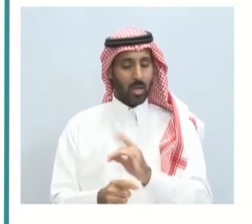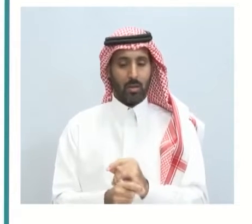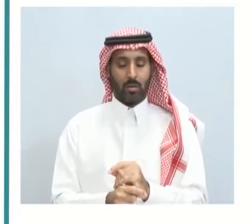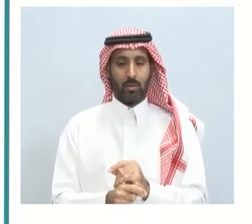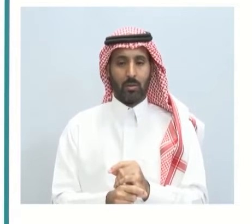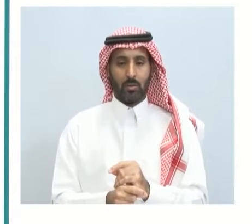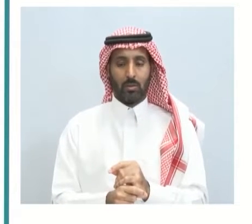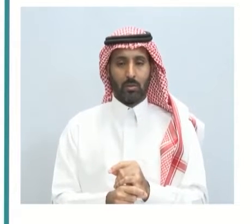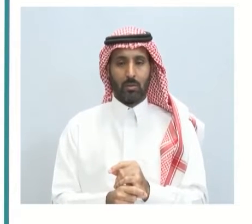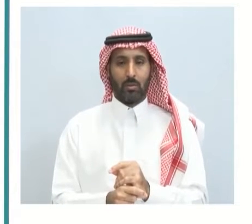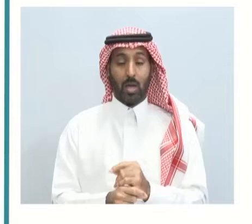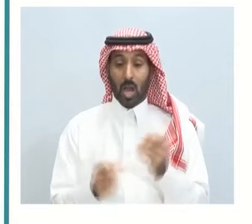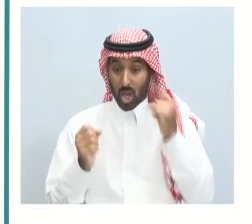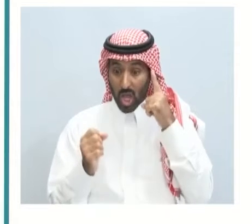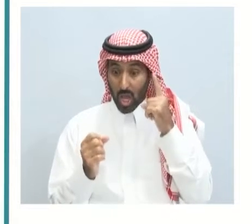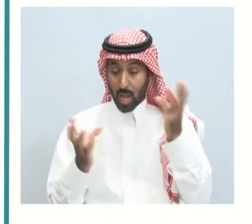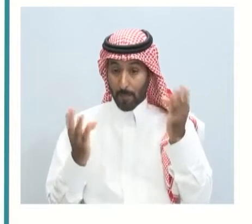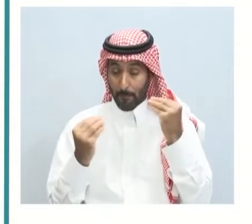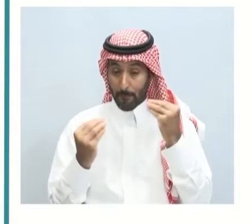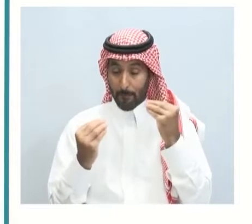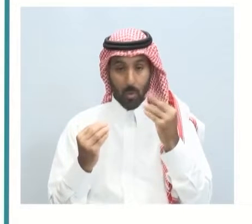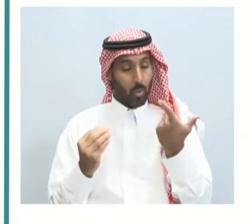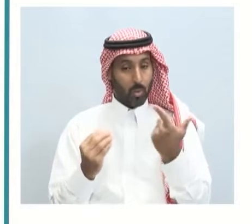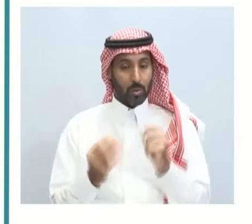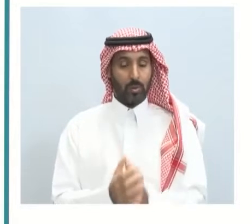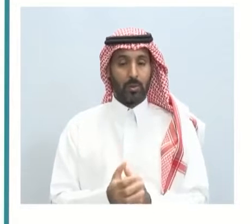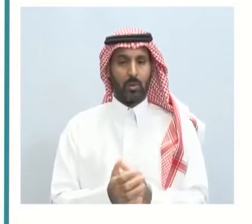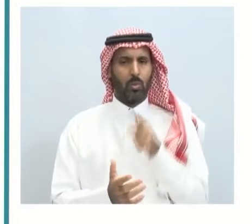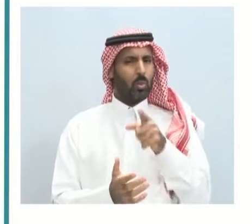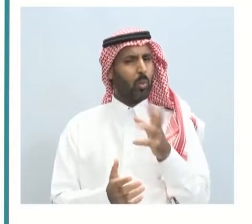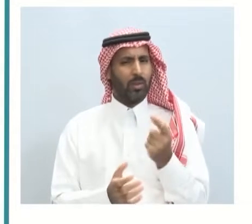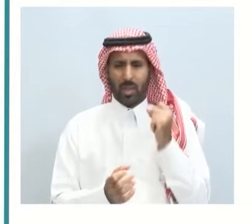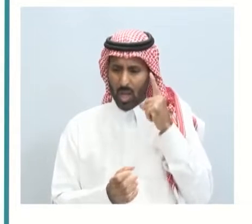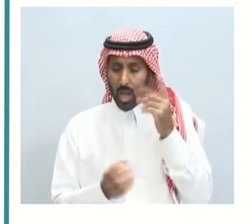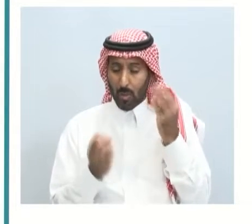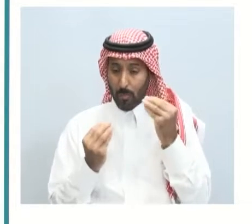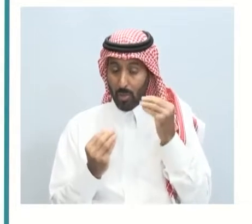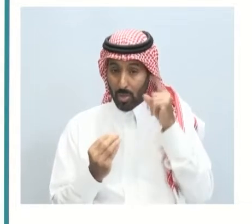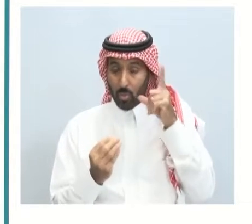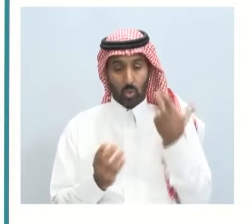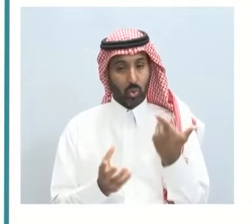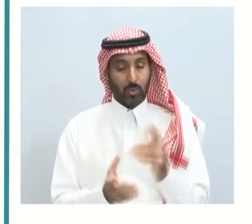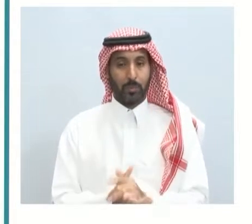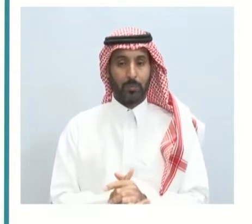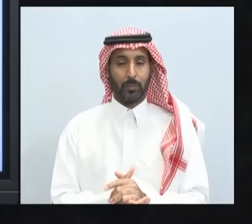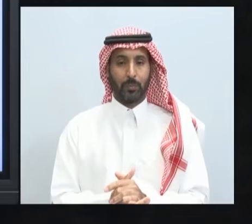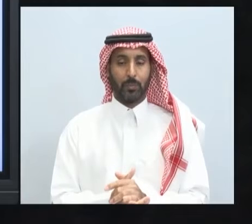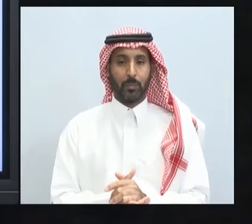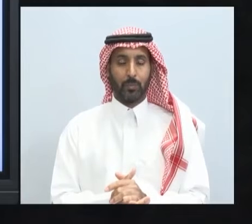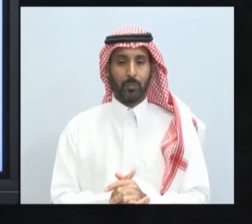العلميه او الحقائق العلميه فما هو العلم برايكم ما هو